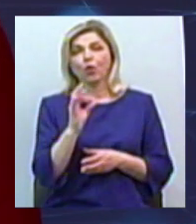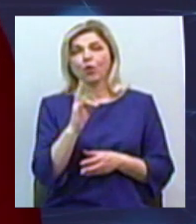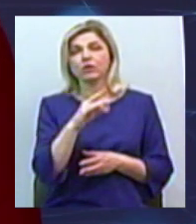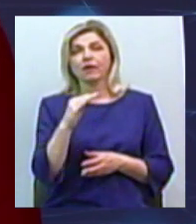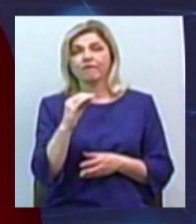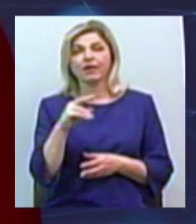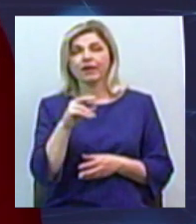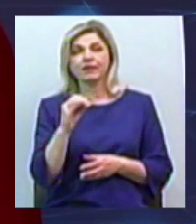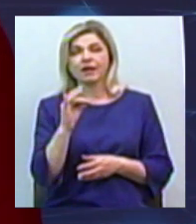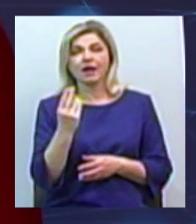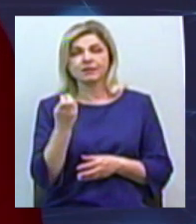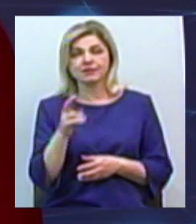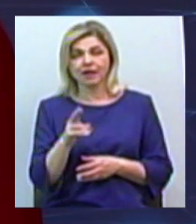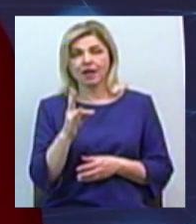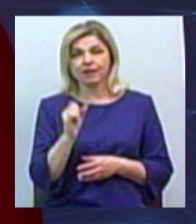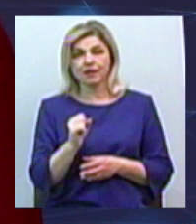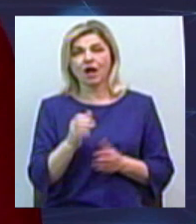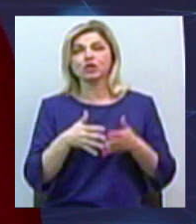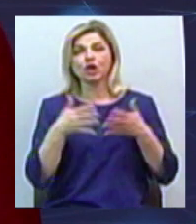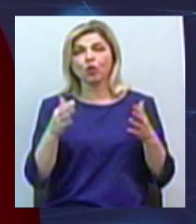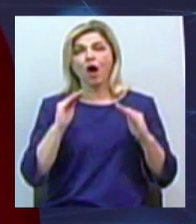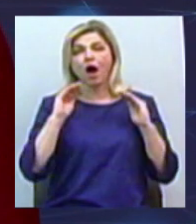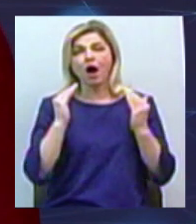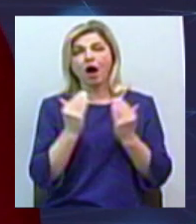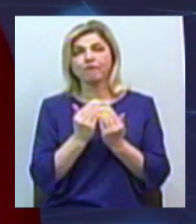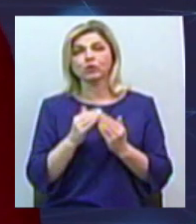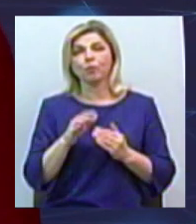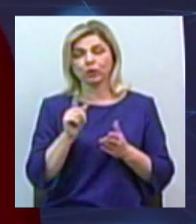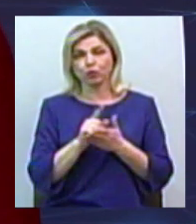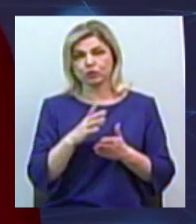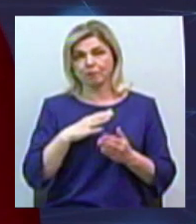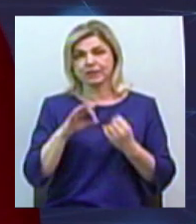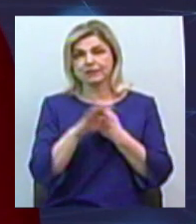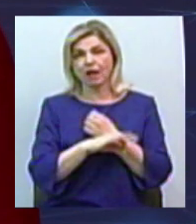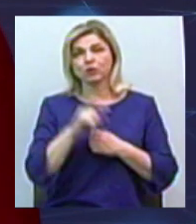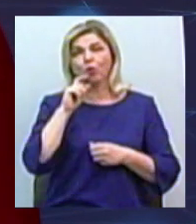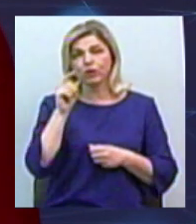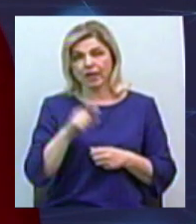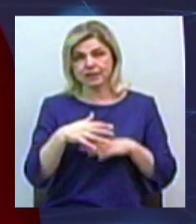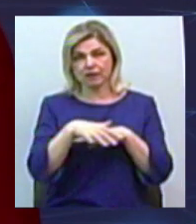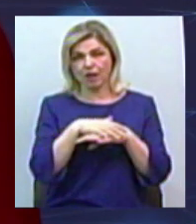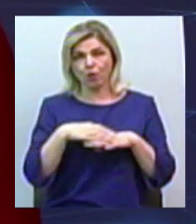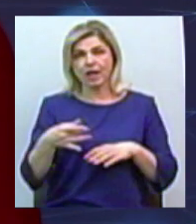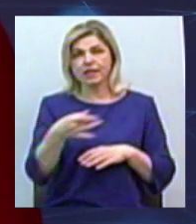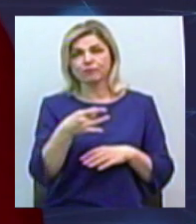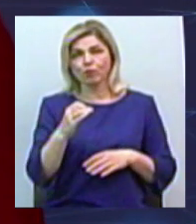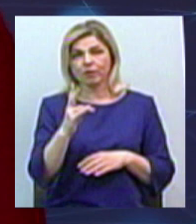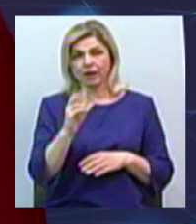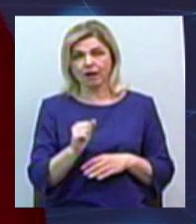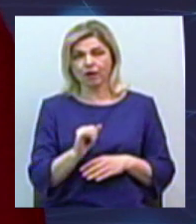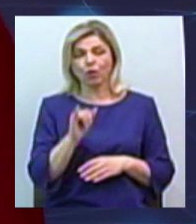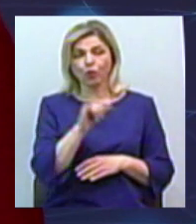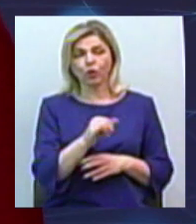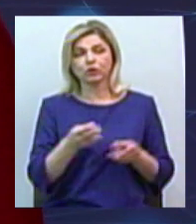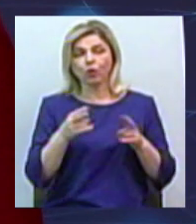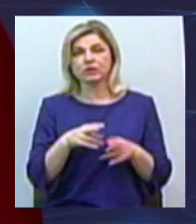цієї конфедерації на правах широкої автономії мала входити Західноукраїнська Народна Республіка. У неї залишався